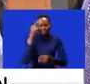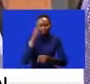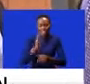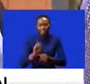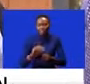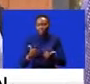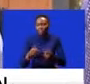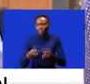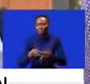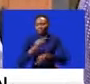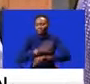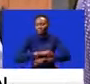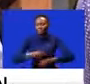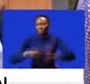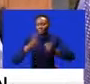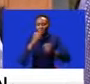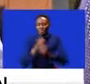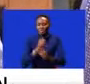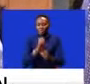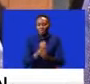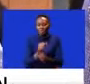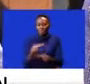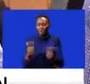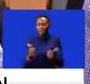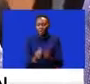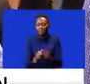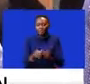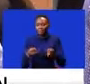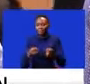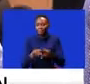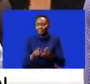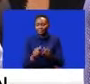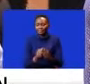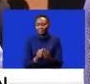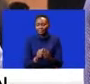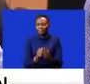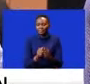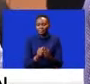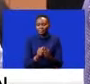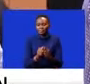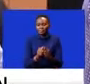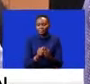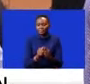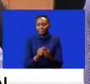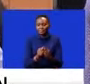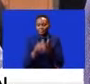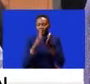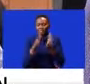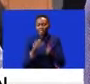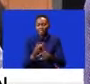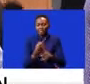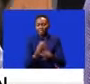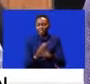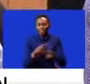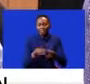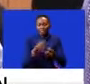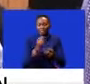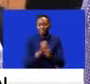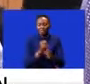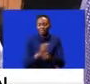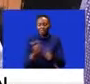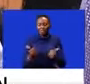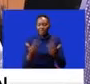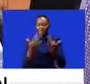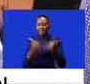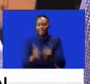principals be osetiyo tijgi jotelo mek drama moting'o jaduong' Paul Odhiambo kae osetimo tijegi wabiro kae wagoyo erokamano